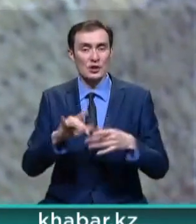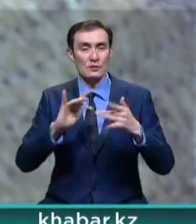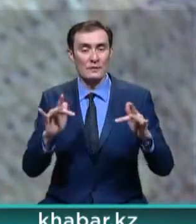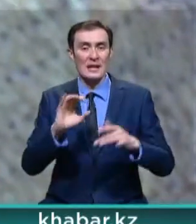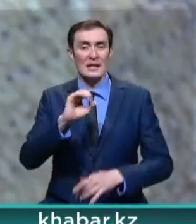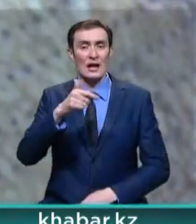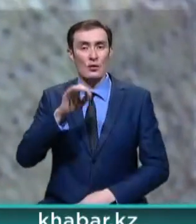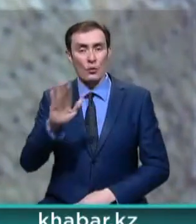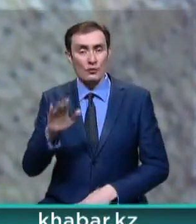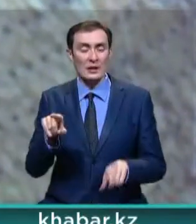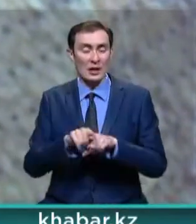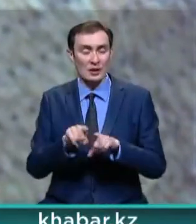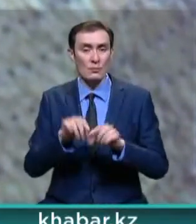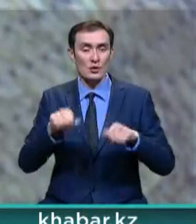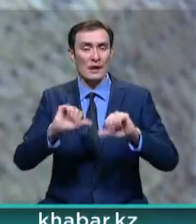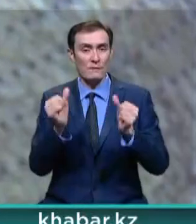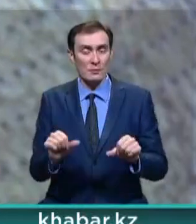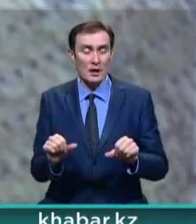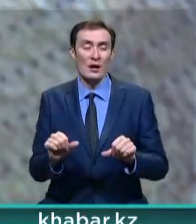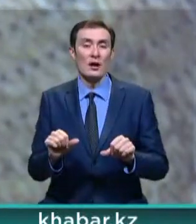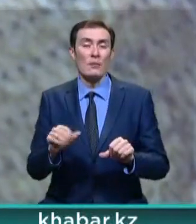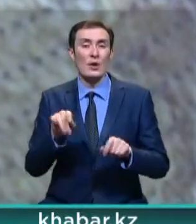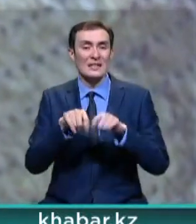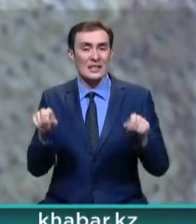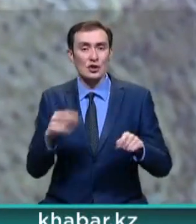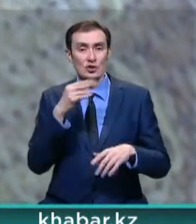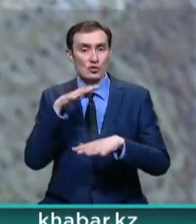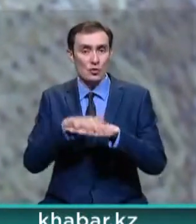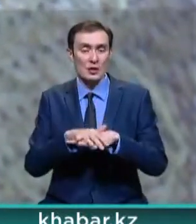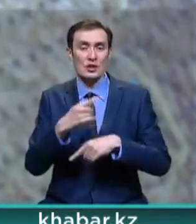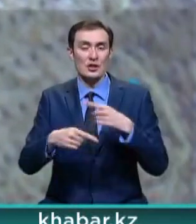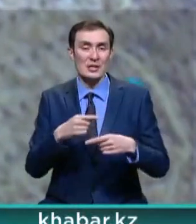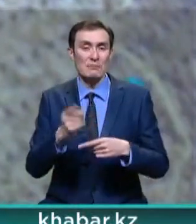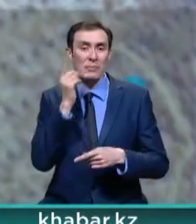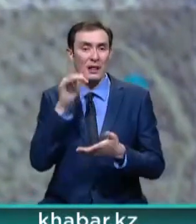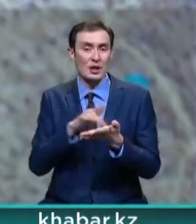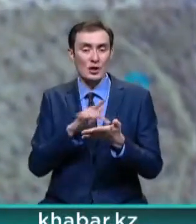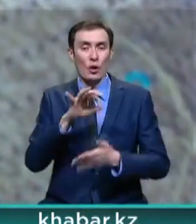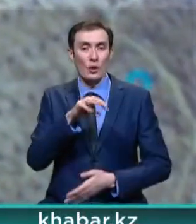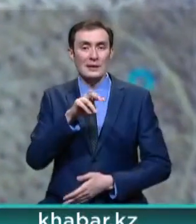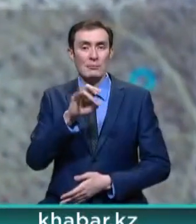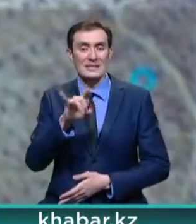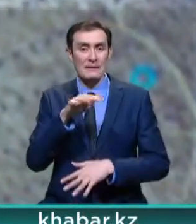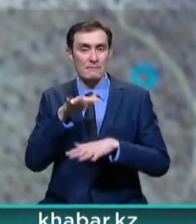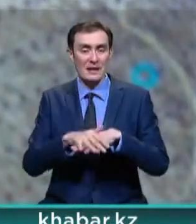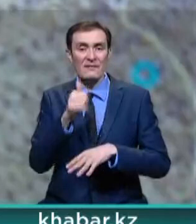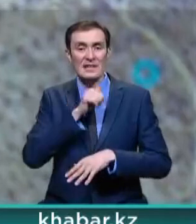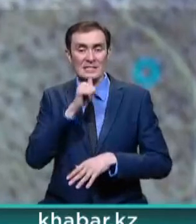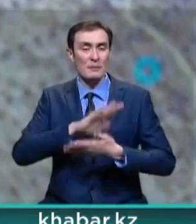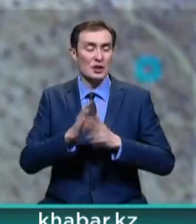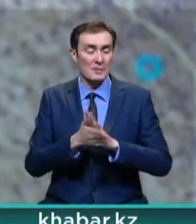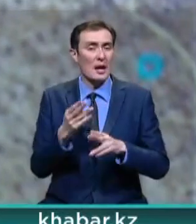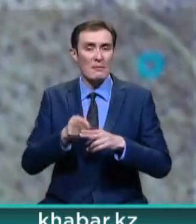портал ЕГОВ и ЕГОВ Мобайл. Напомню, что функция по открытию счета через приложение Отбасыбанк работает в тестовом режиме,